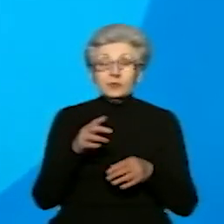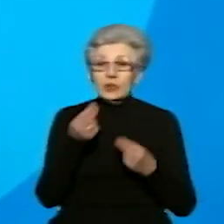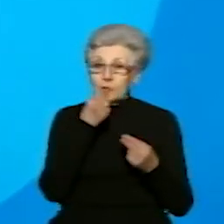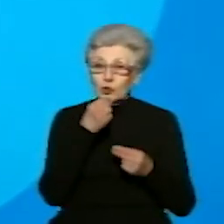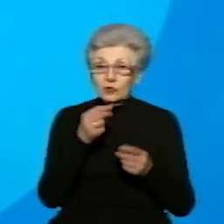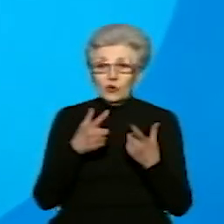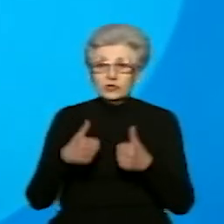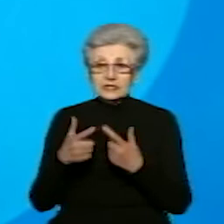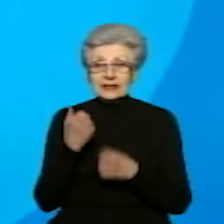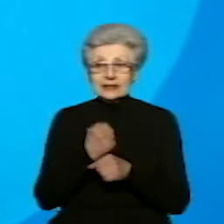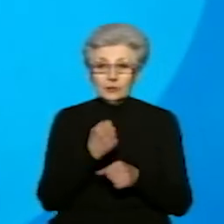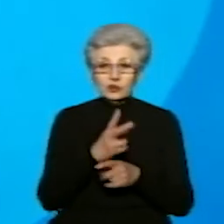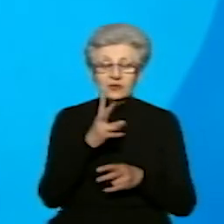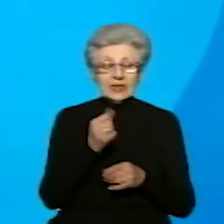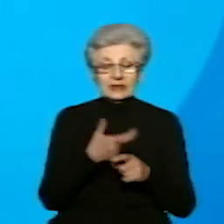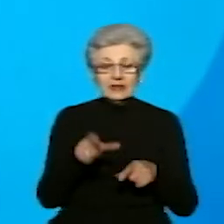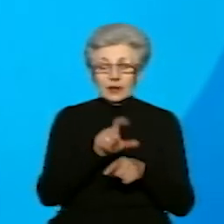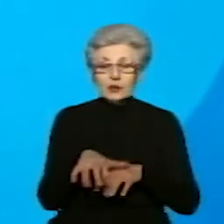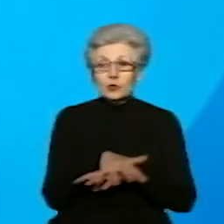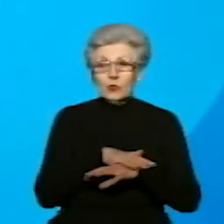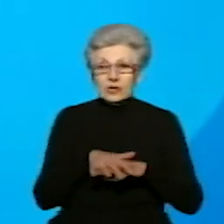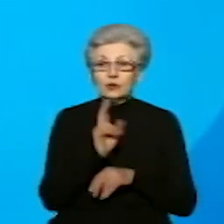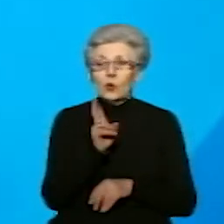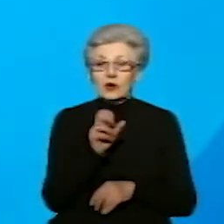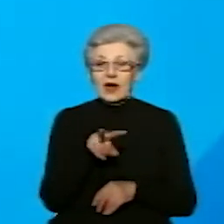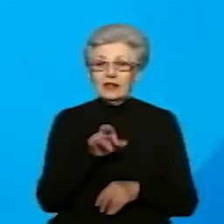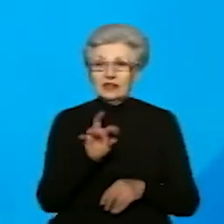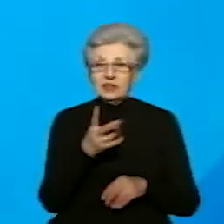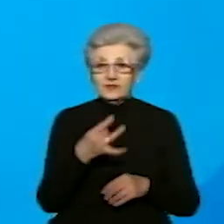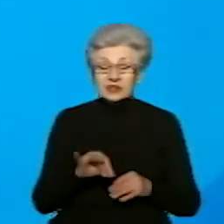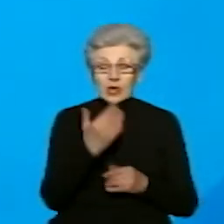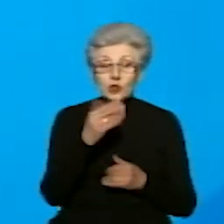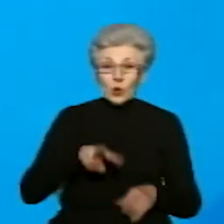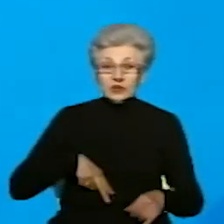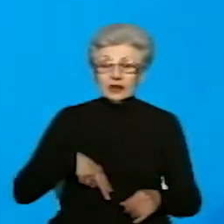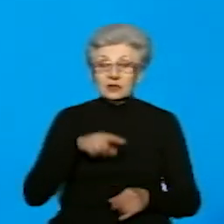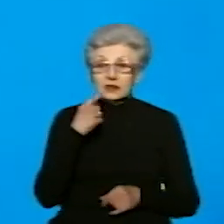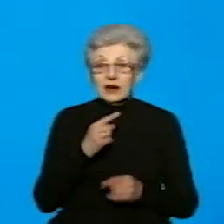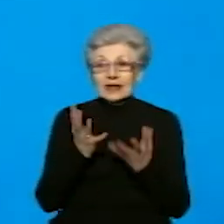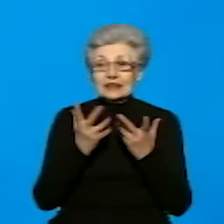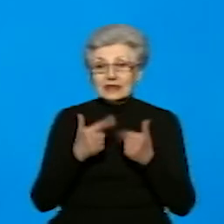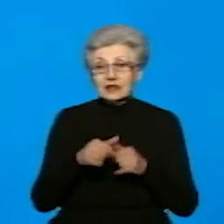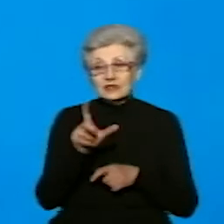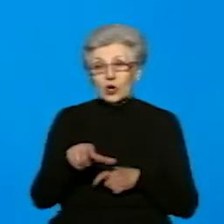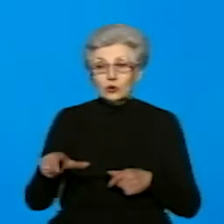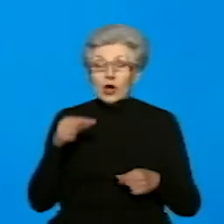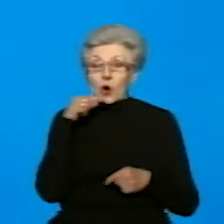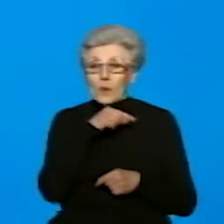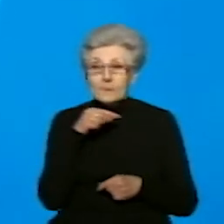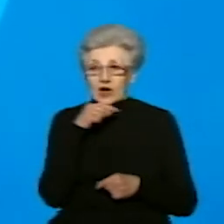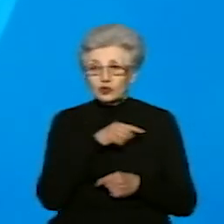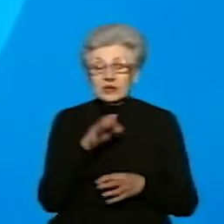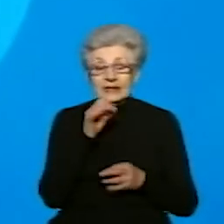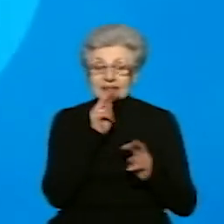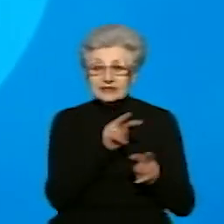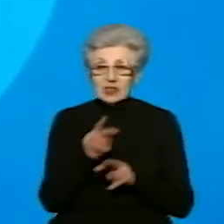сектори запрацювали і на найбільшому ринку області – Калинівському. Його директор каже, кількість покупців обмежили та стежать, щоб